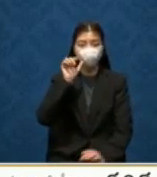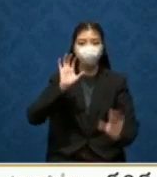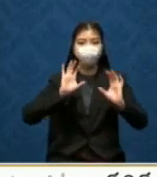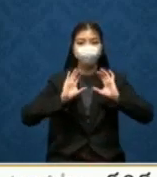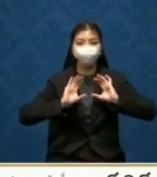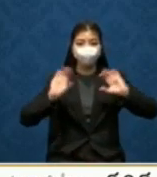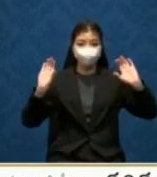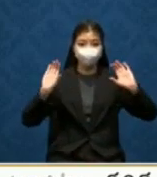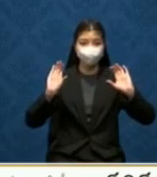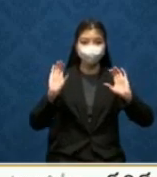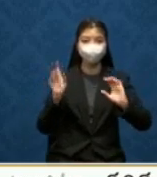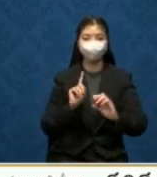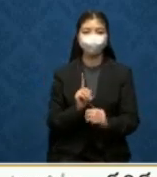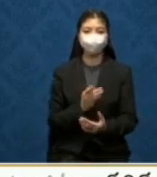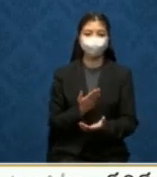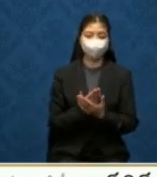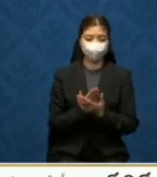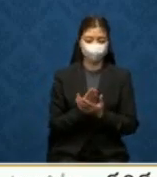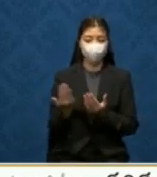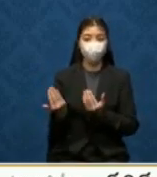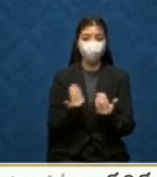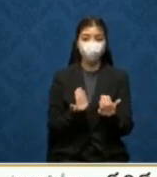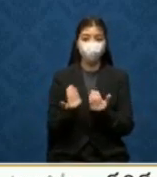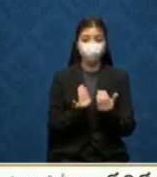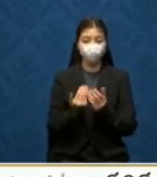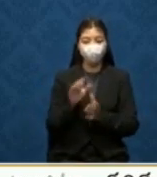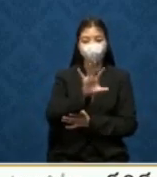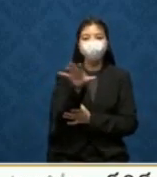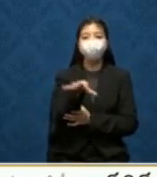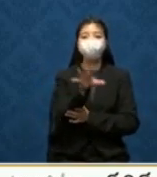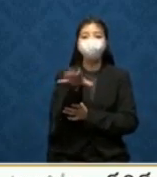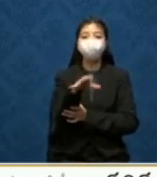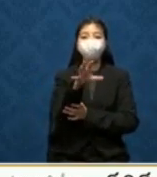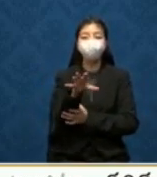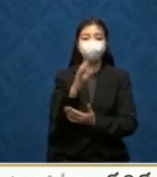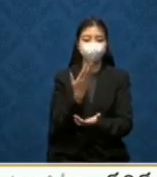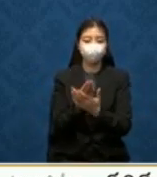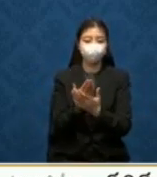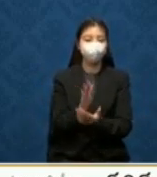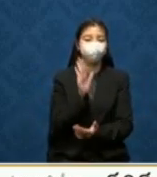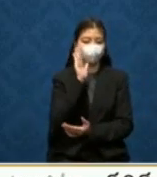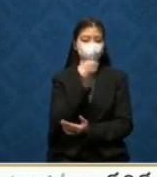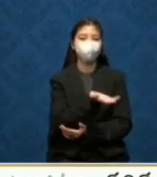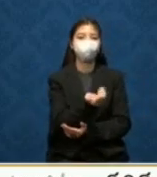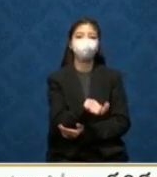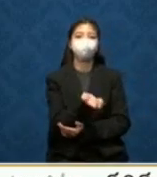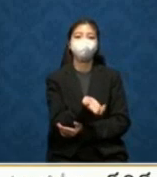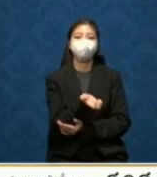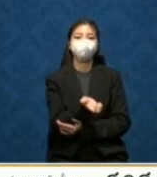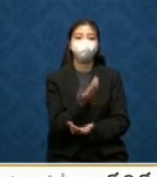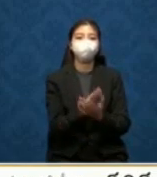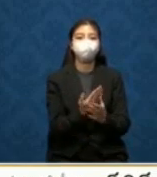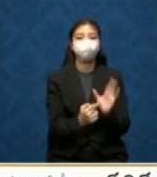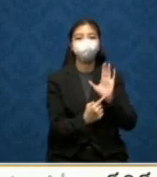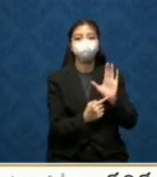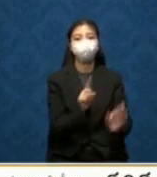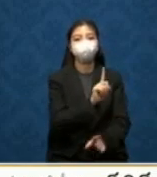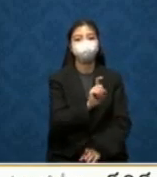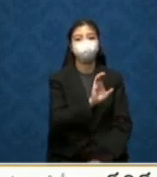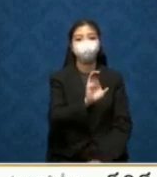น่ะเอาเงินลูกอ่ะเอาง่ายๆหลอกลูกอ่ะเอ้าพ่อยืมเงินหน่อยสัก 100